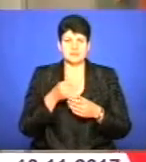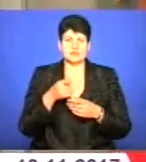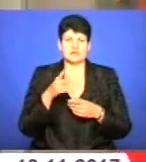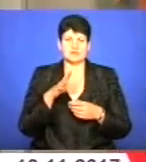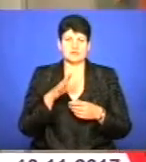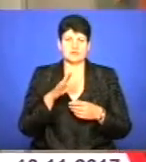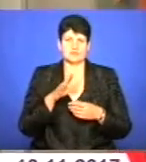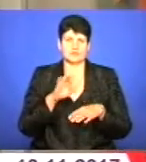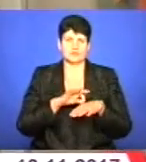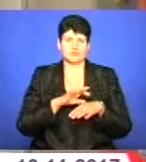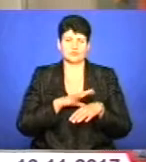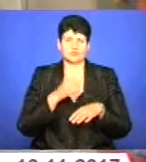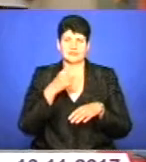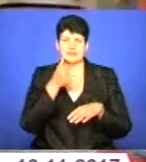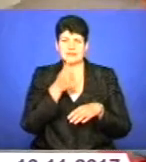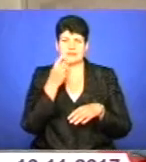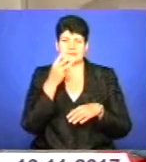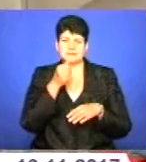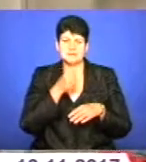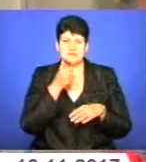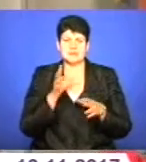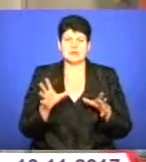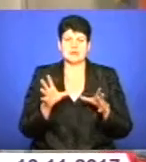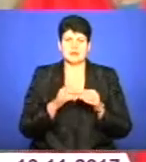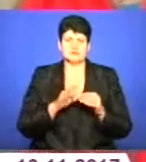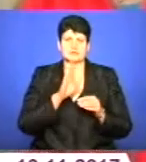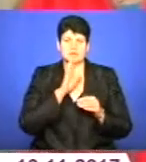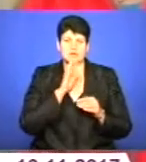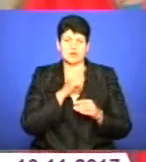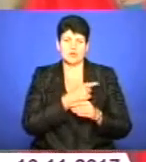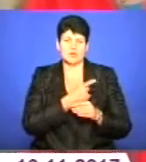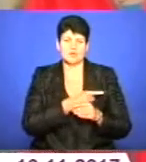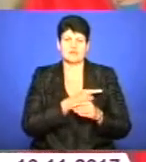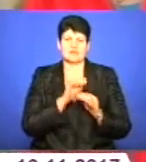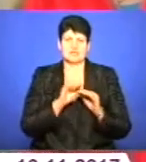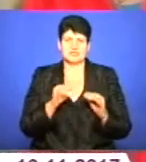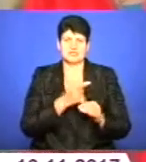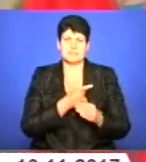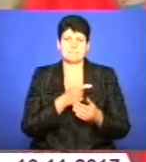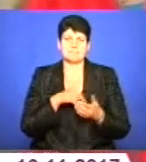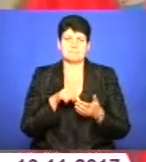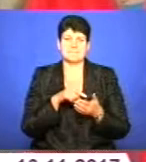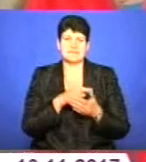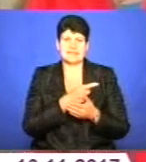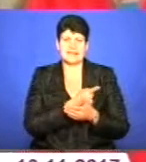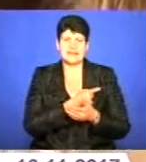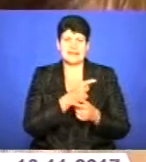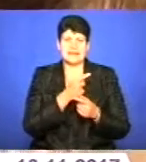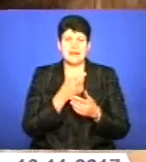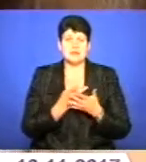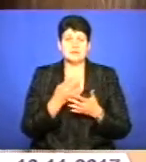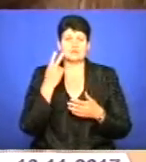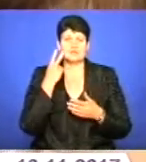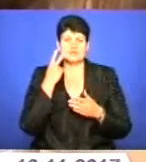і 8 місяців. Протягом 3 місяців мати разом з Діаною лікуються у стаціонарі в міській дитячій лікарні. Постійно після хіміотерапії у